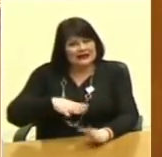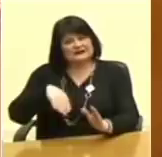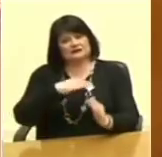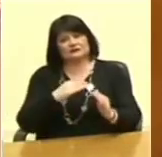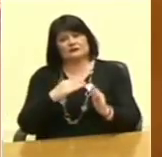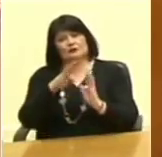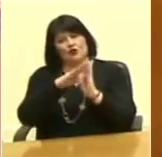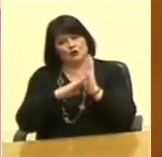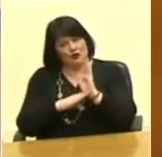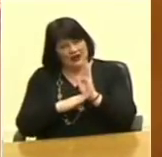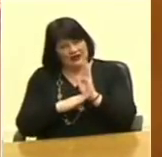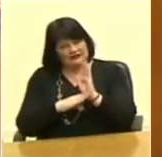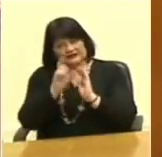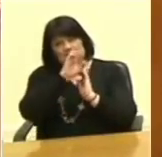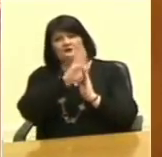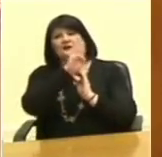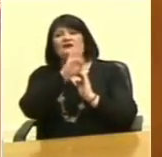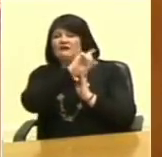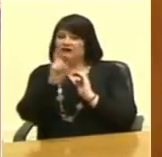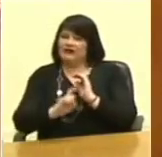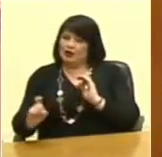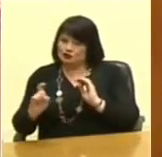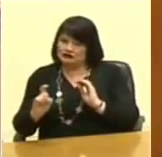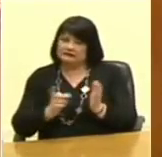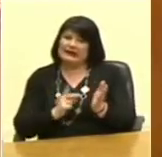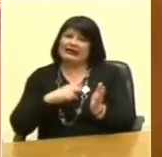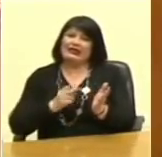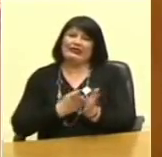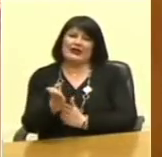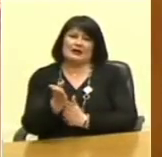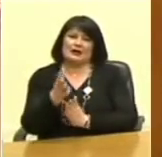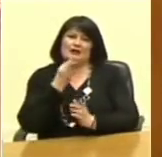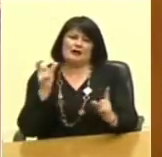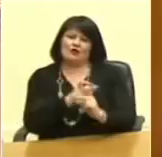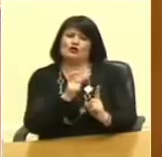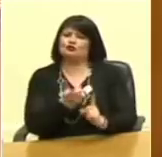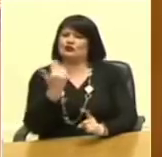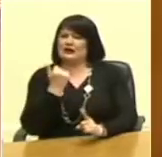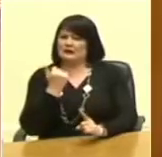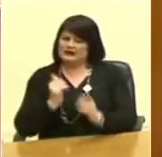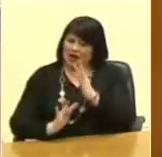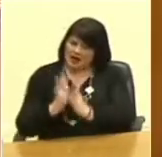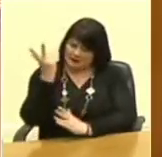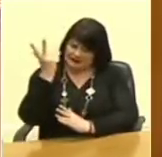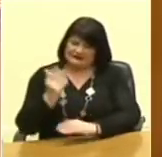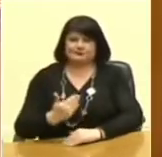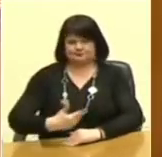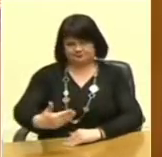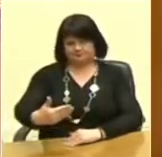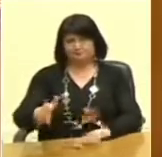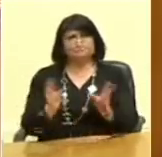για μια βιώσιμη, δίκαιη και χωρίς αποκλεισμούς ανάπτυξη. Τέλος, έχουμε τις εκλογές στην